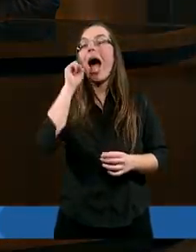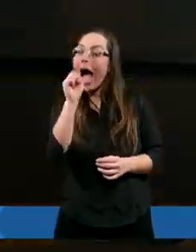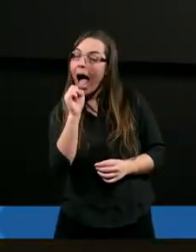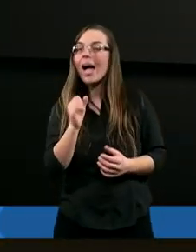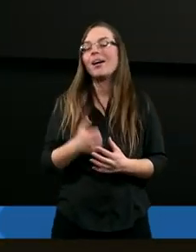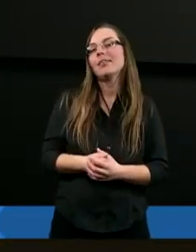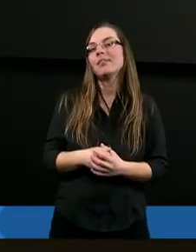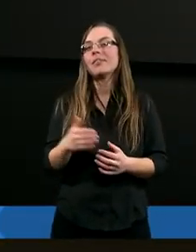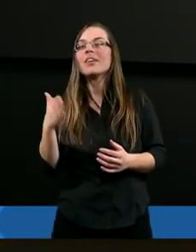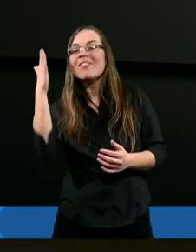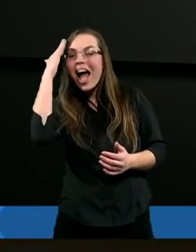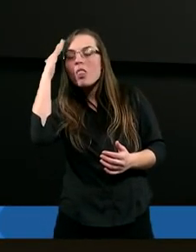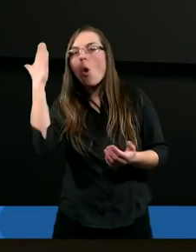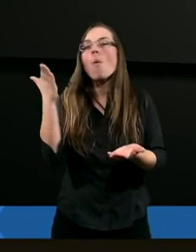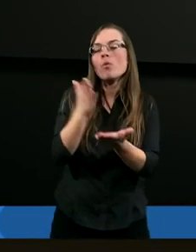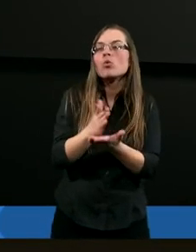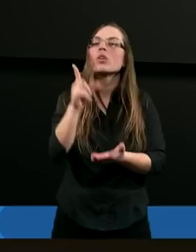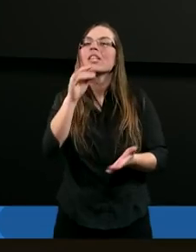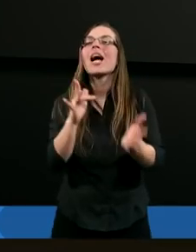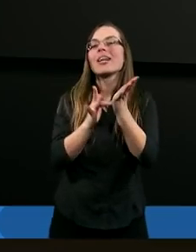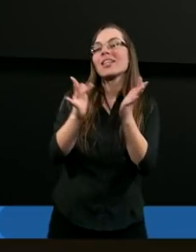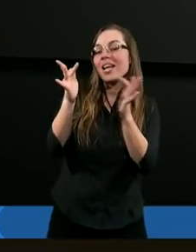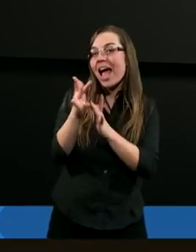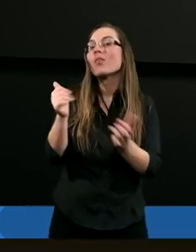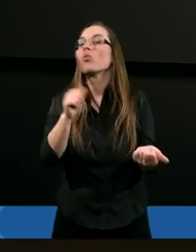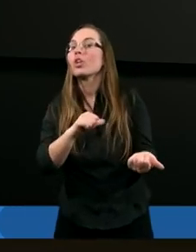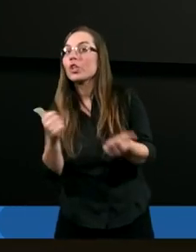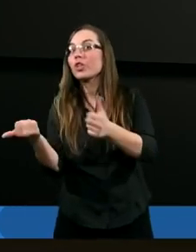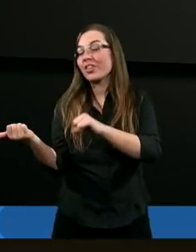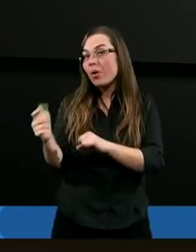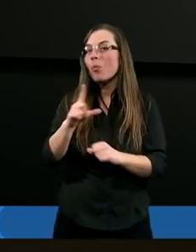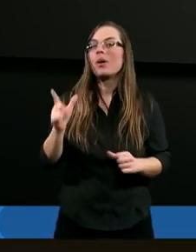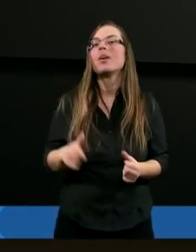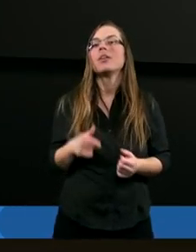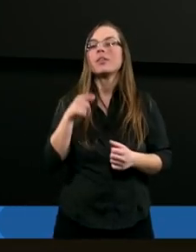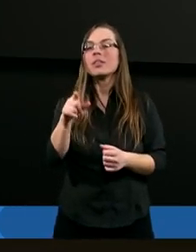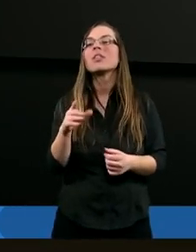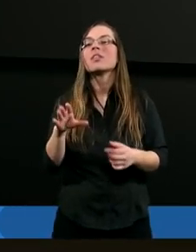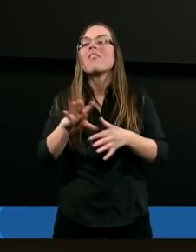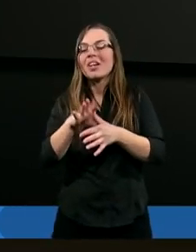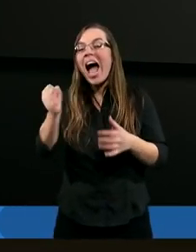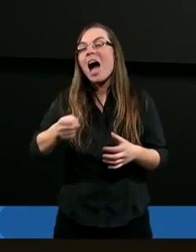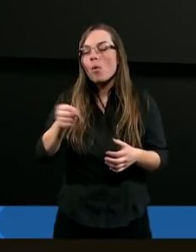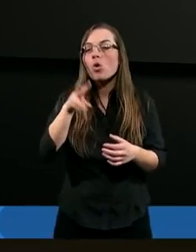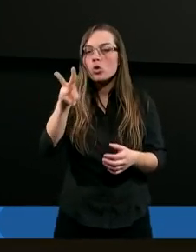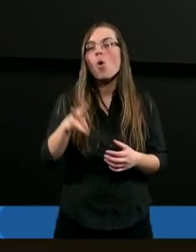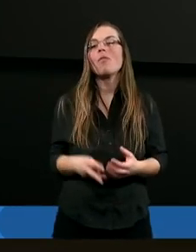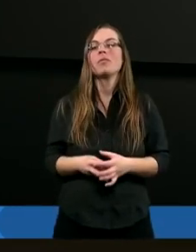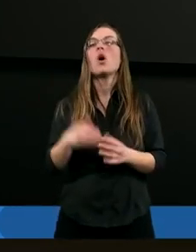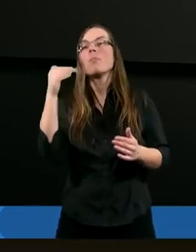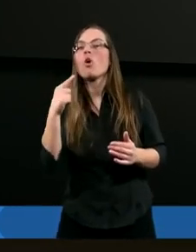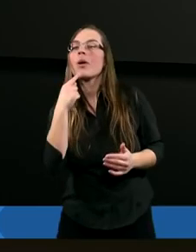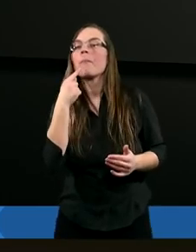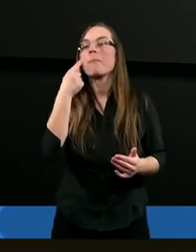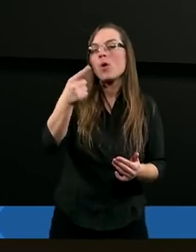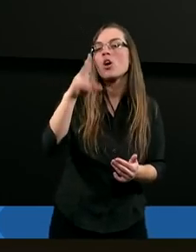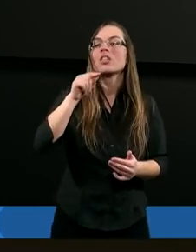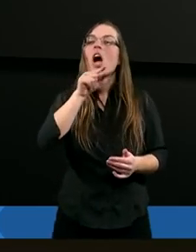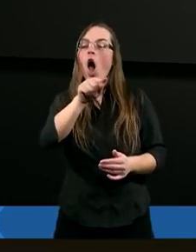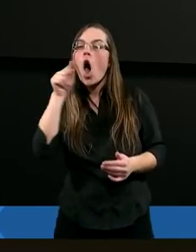A wiadomo już, że Jezus chrzcił, czyli też apostołów i możemy